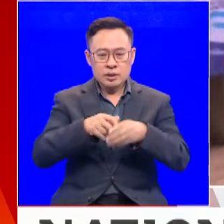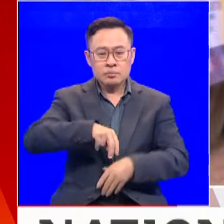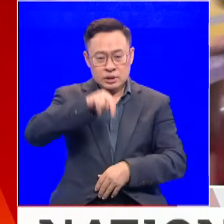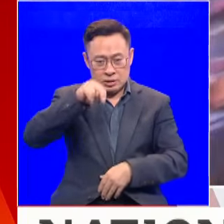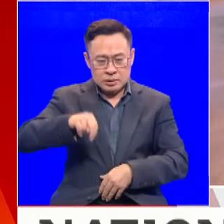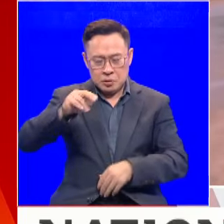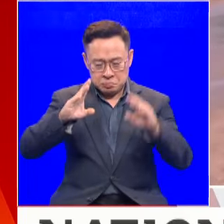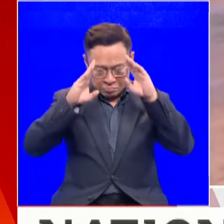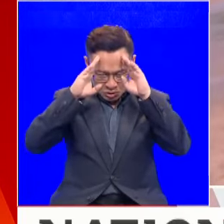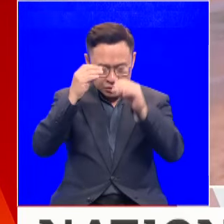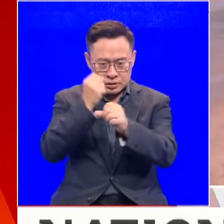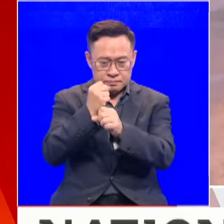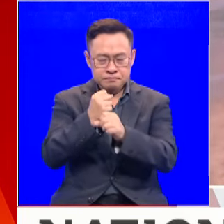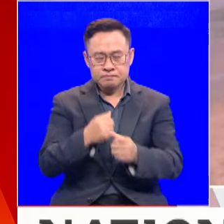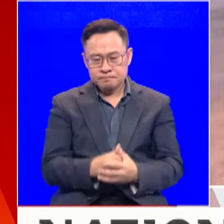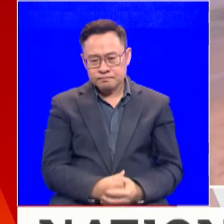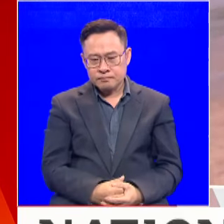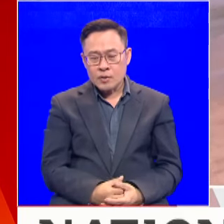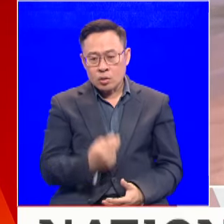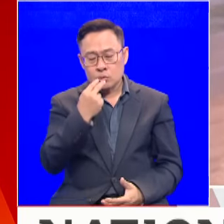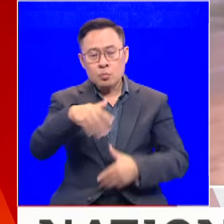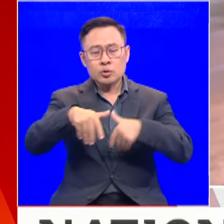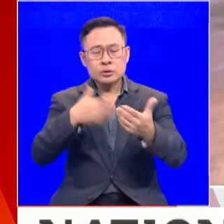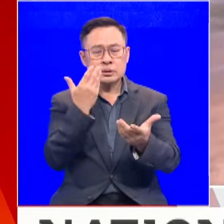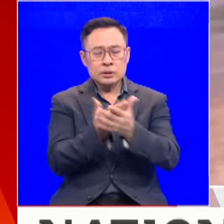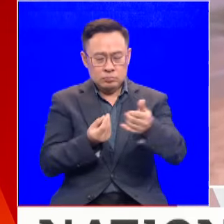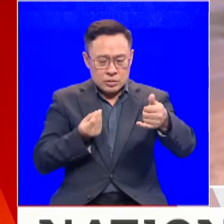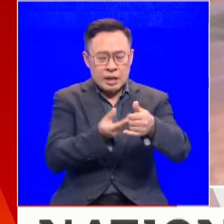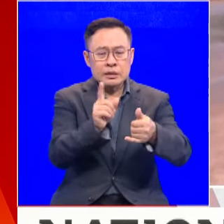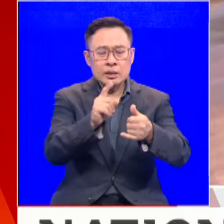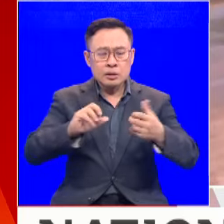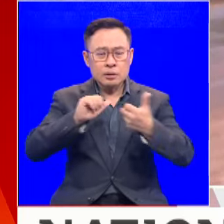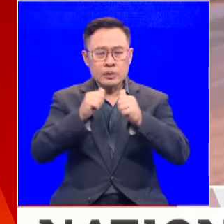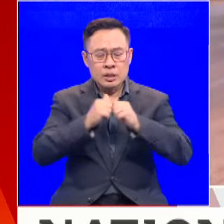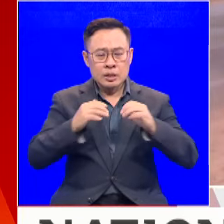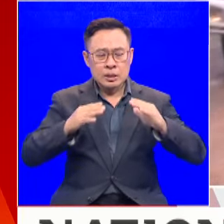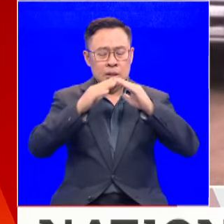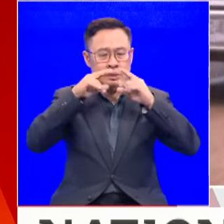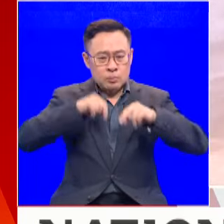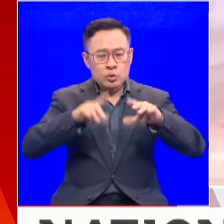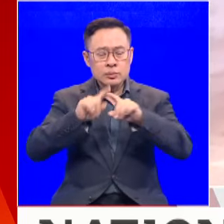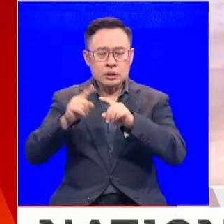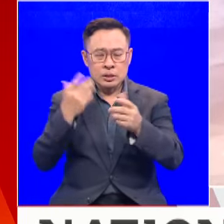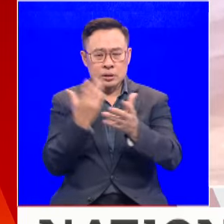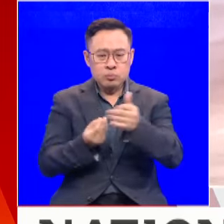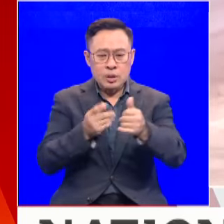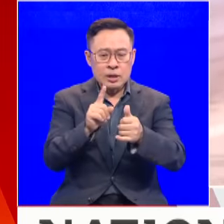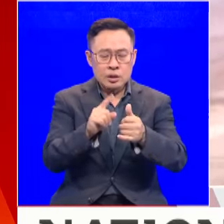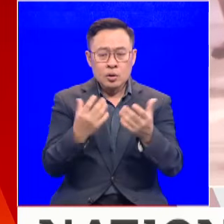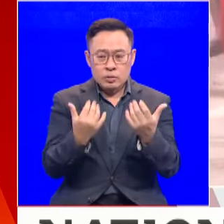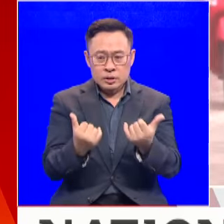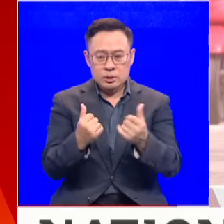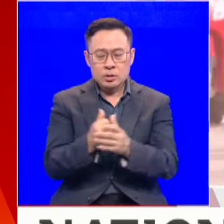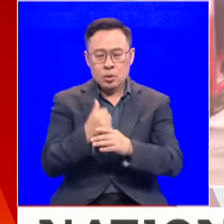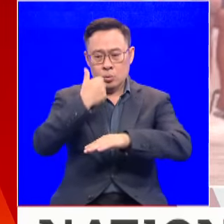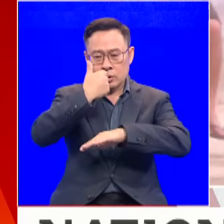ไปดูเรื่องของการเยียวยานะครับประชาชนก็รออยู่ว่าเงินจะได้เมื่อไหร่เรื่องของการเยียวยาล่าสุดรัฐมนตรี